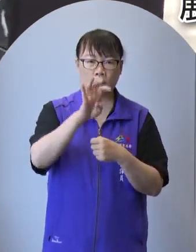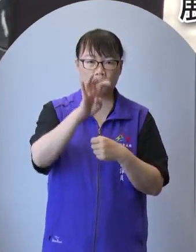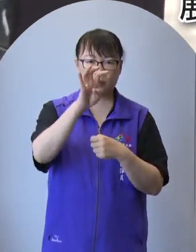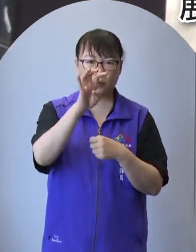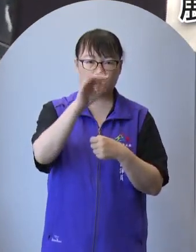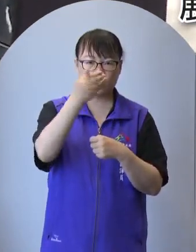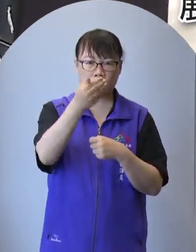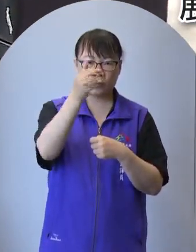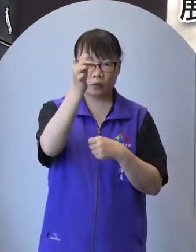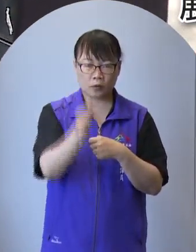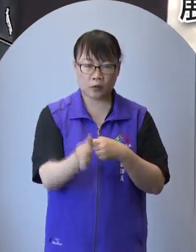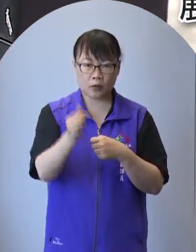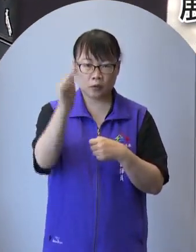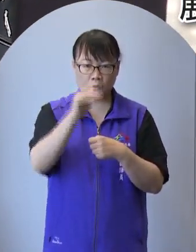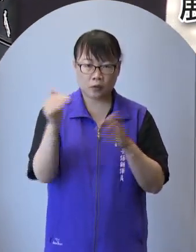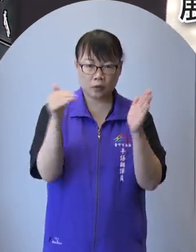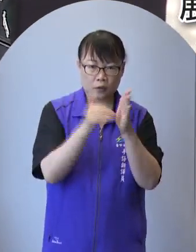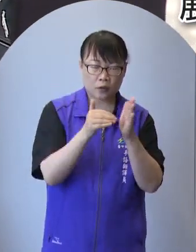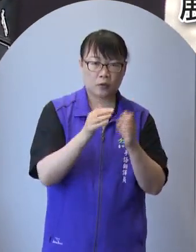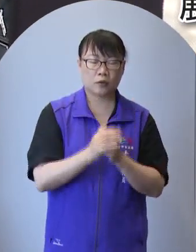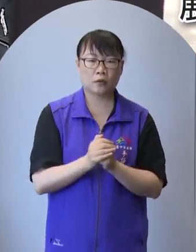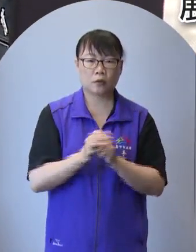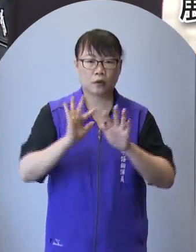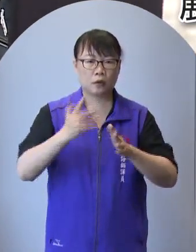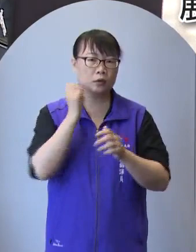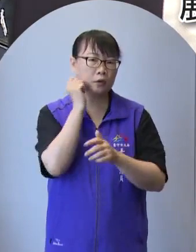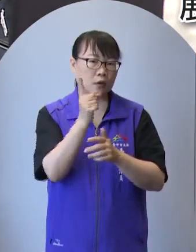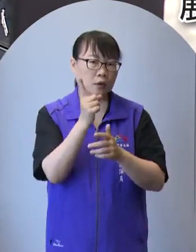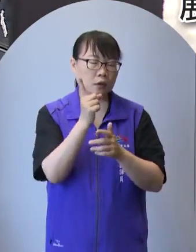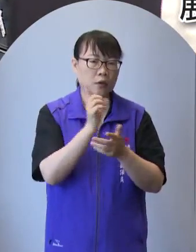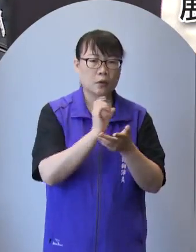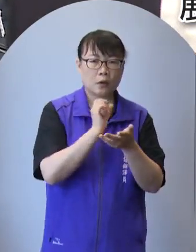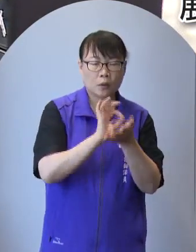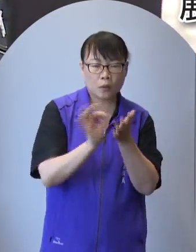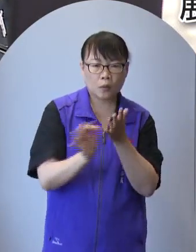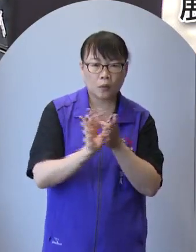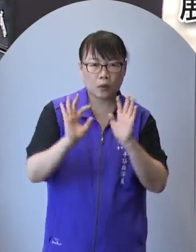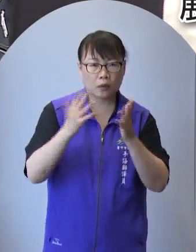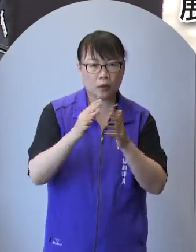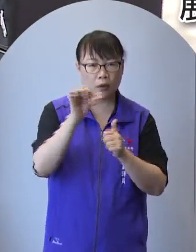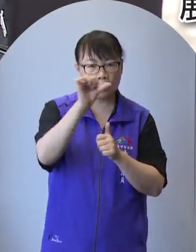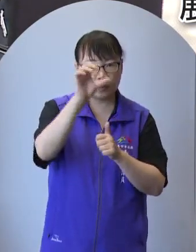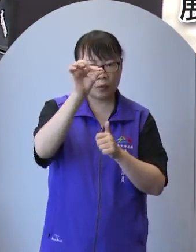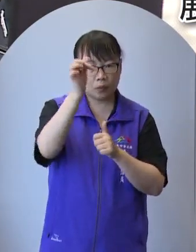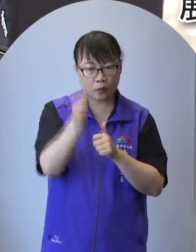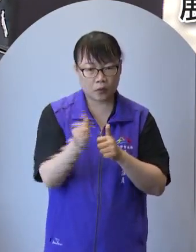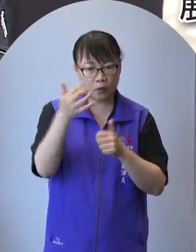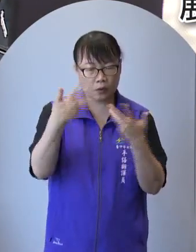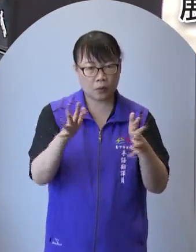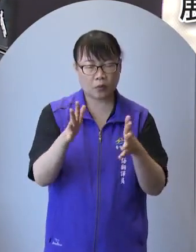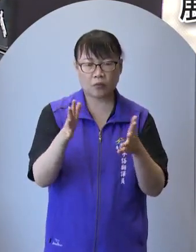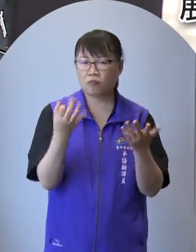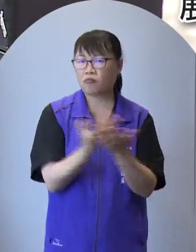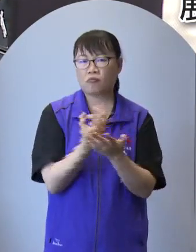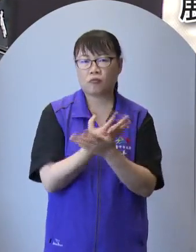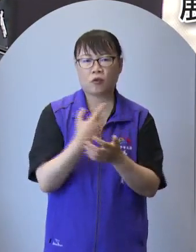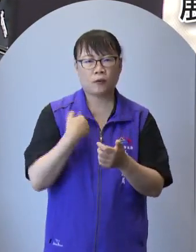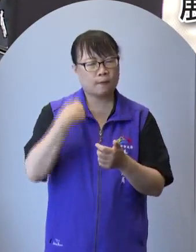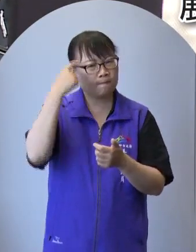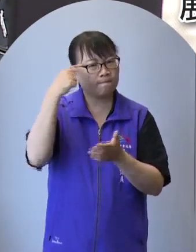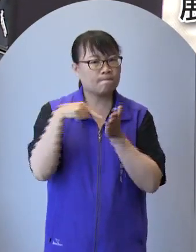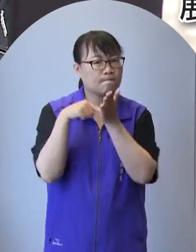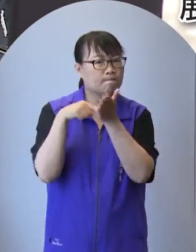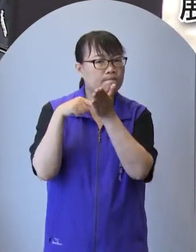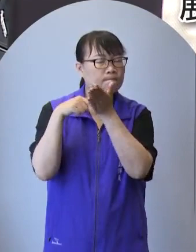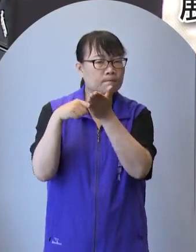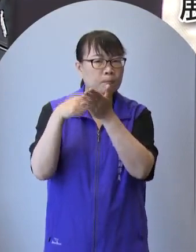50亿。那其实我们现在一个月的支出，长照支出大概5亿多是不够的，所以我们就积极的在跟中央争